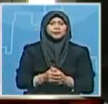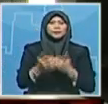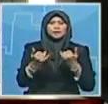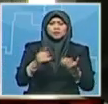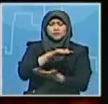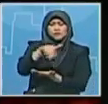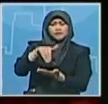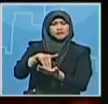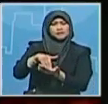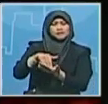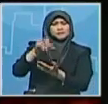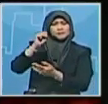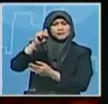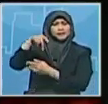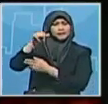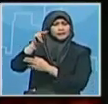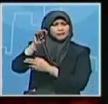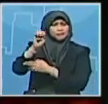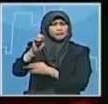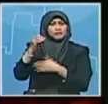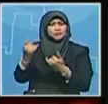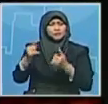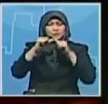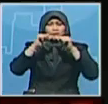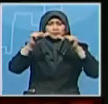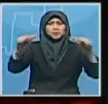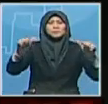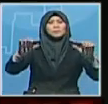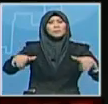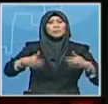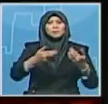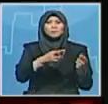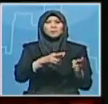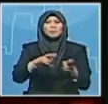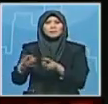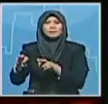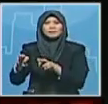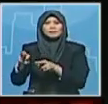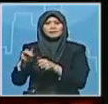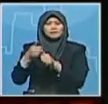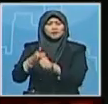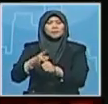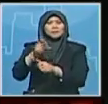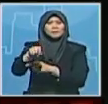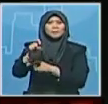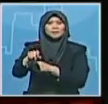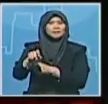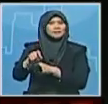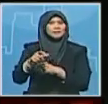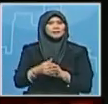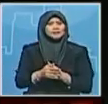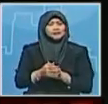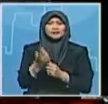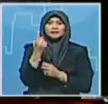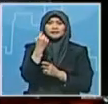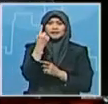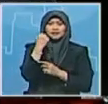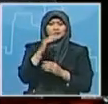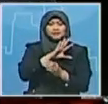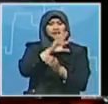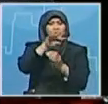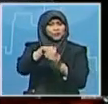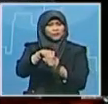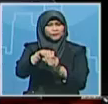kerana telah pun diwar-warkan. Jadi bagaimana perancangannya untuk memenuhi keperluan semasa? Sebab itu kalau kita lihat tadi yang saya katakan